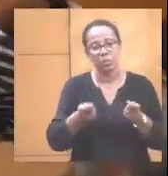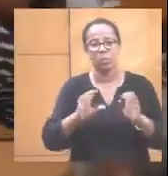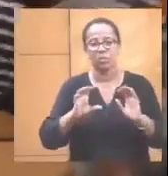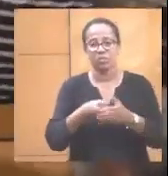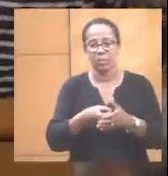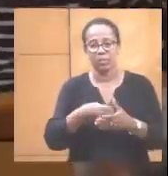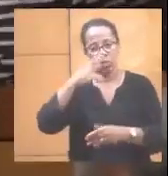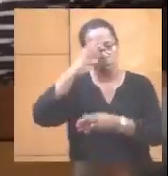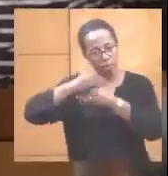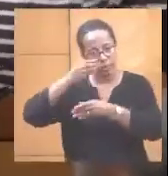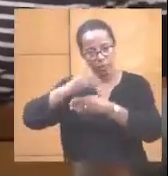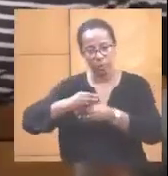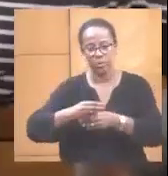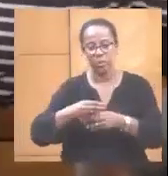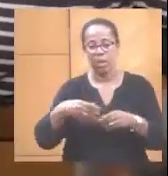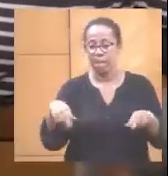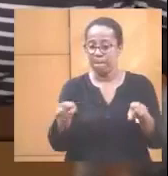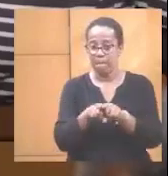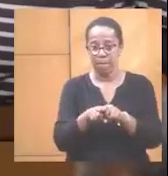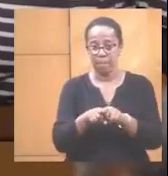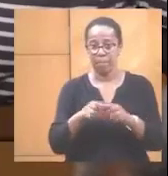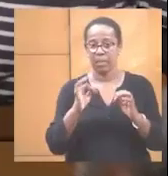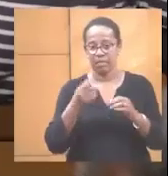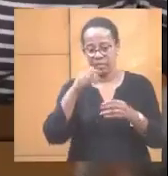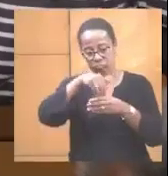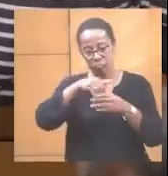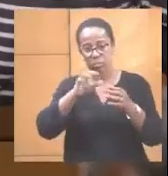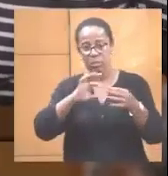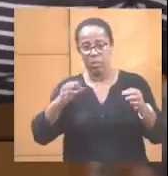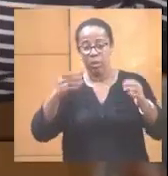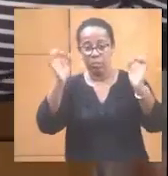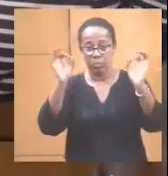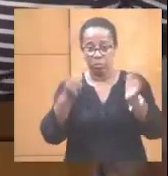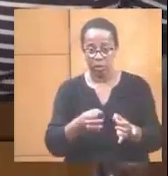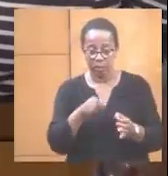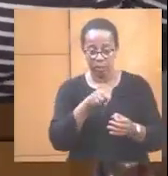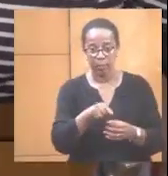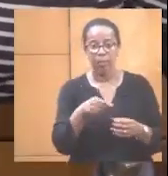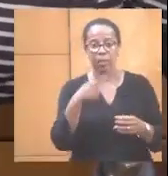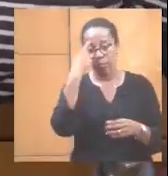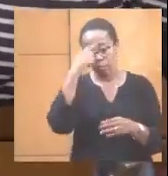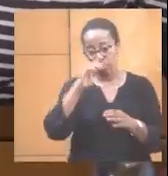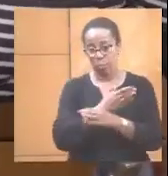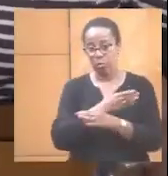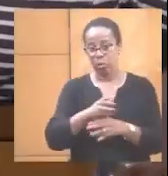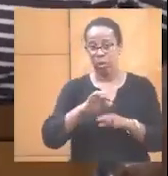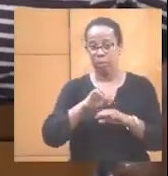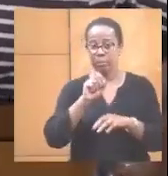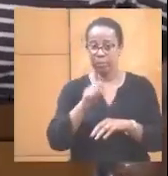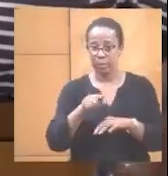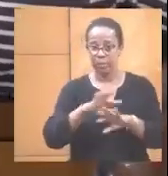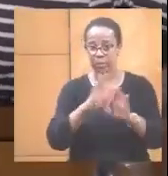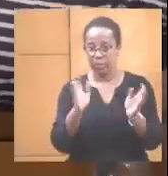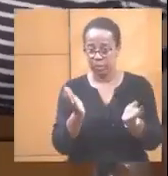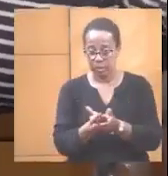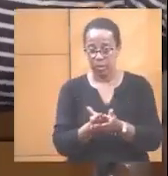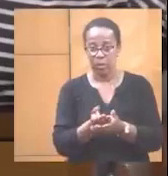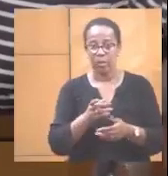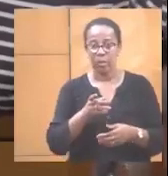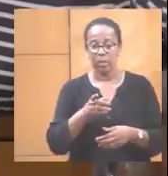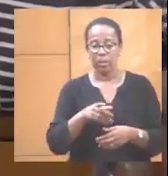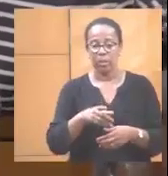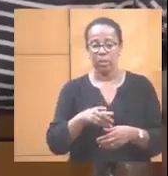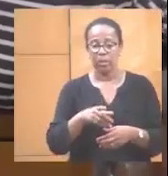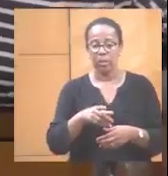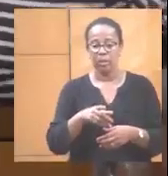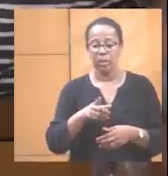apprentissage, c'est le même chapitre budgétaire. Et pour ces projets-là aussi, nous n'avons pas compté que